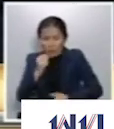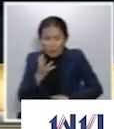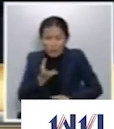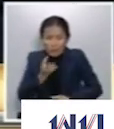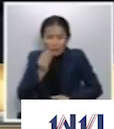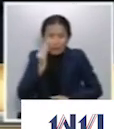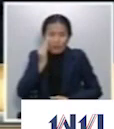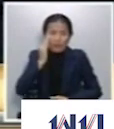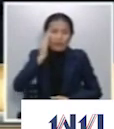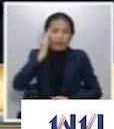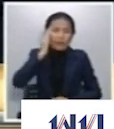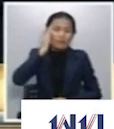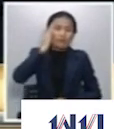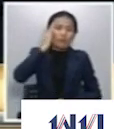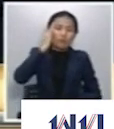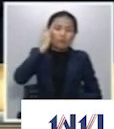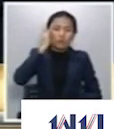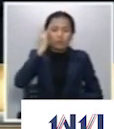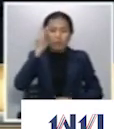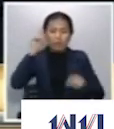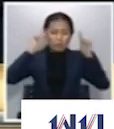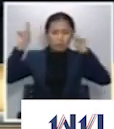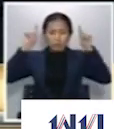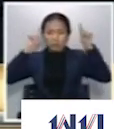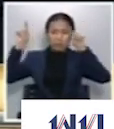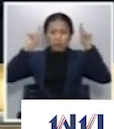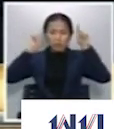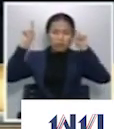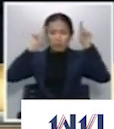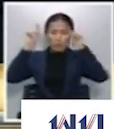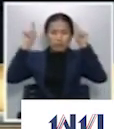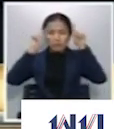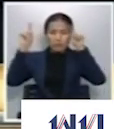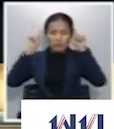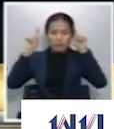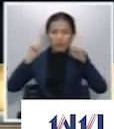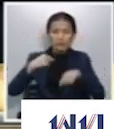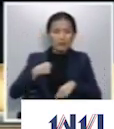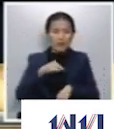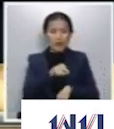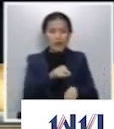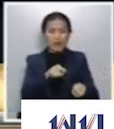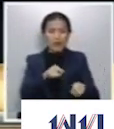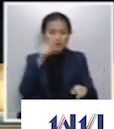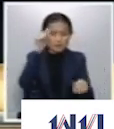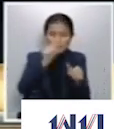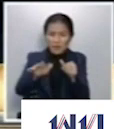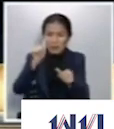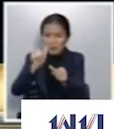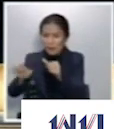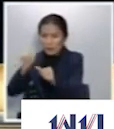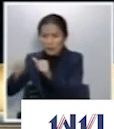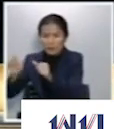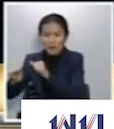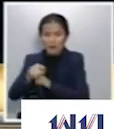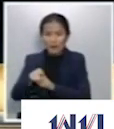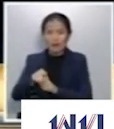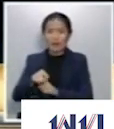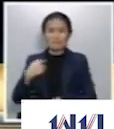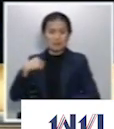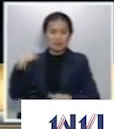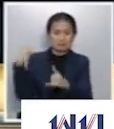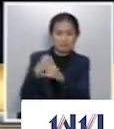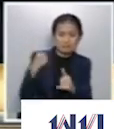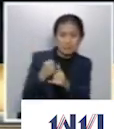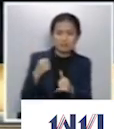าจะหลอนค่ะจะหลอนแล้วก็เขาจะไม่รู้ใครเป็นใครจะทำให้เกิดการทำร้ายร่างกายของคน